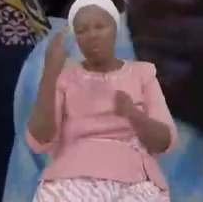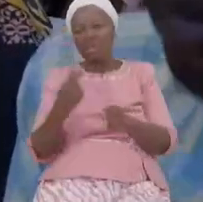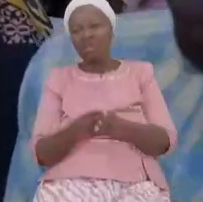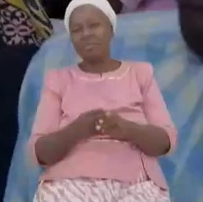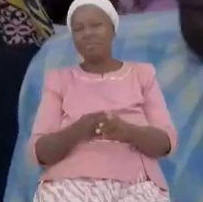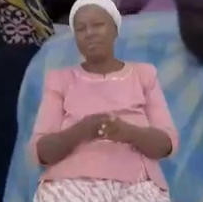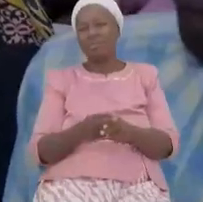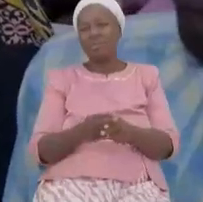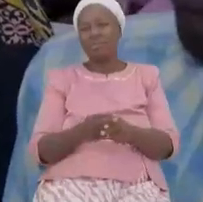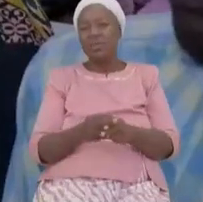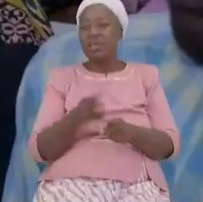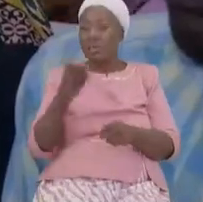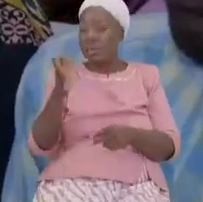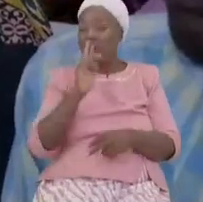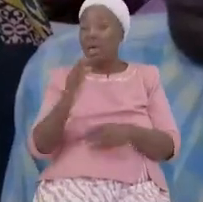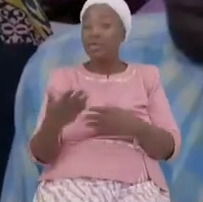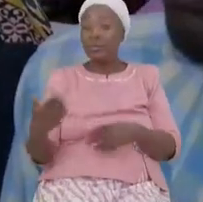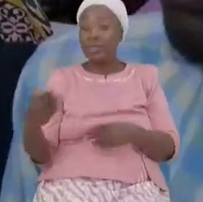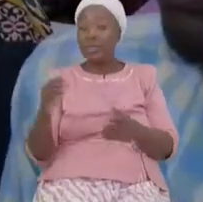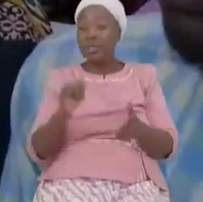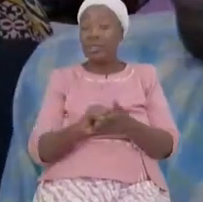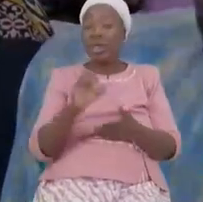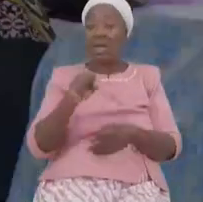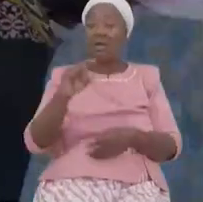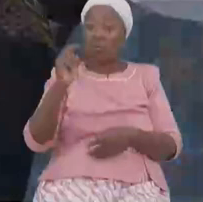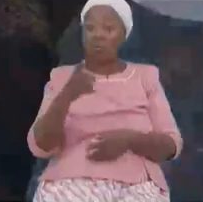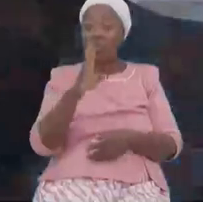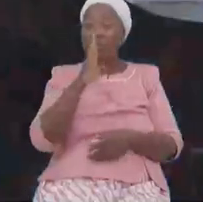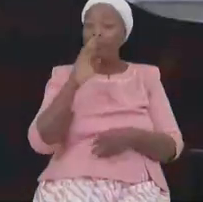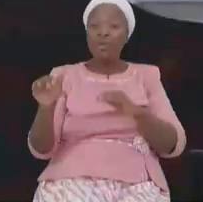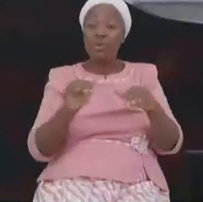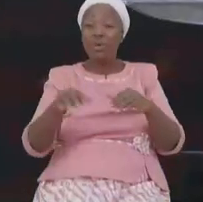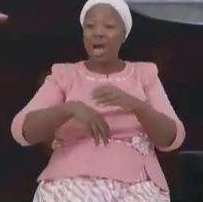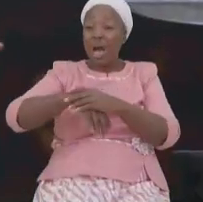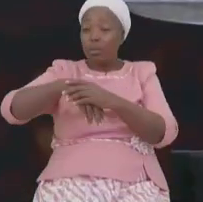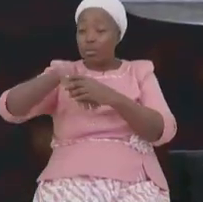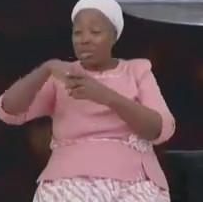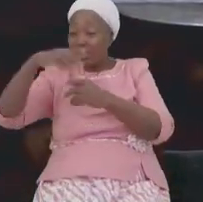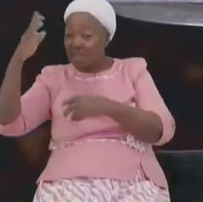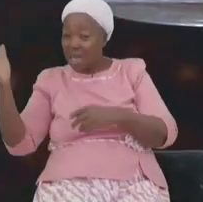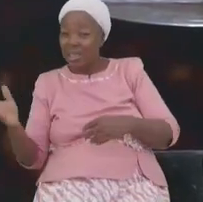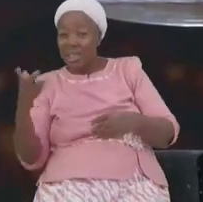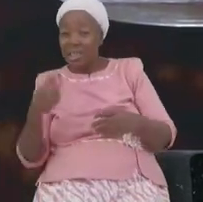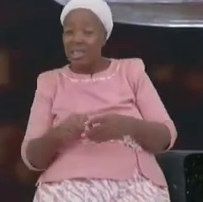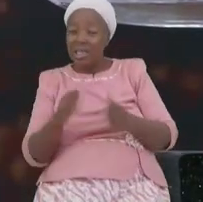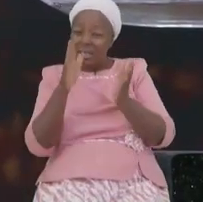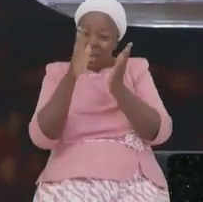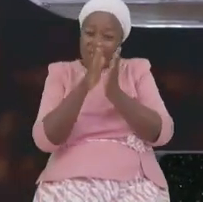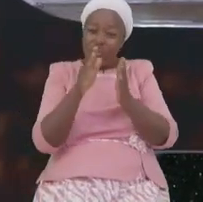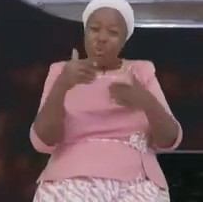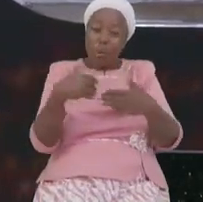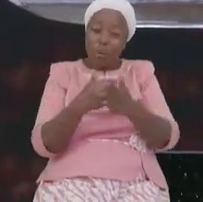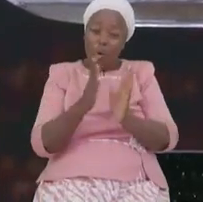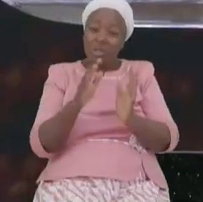Il y a des choses qui ne peuvent être faites qu'en dehors de cette petite boîte où tu es. Il y